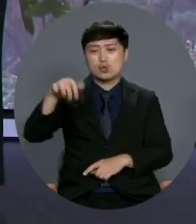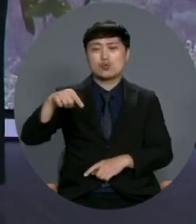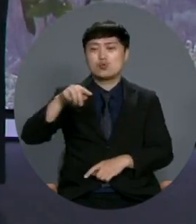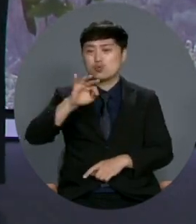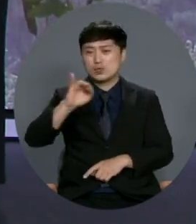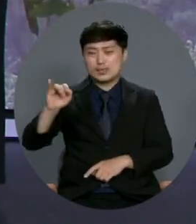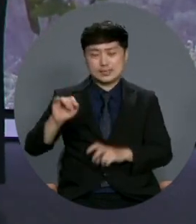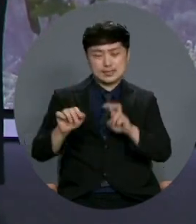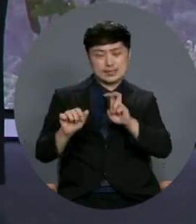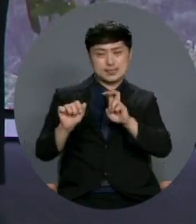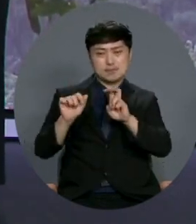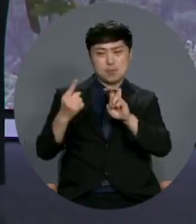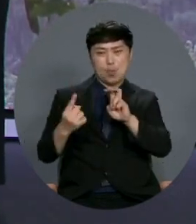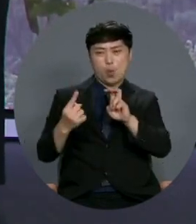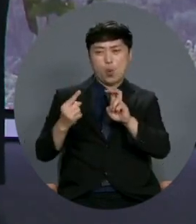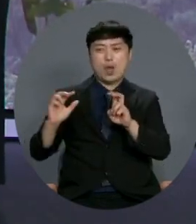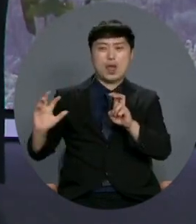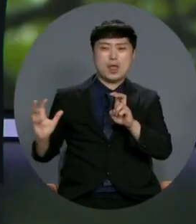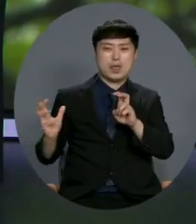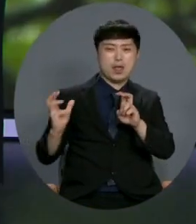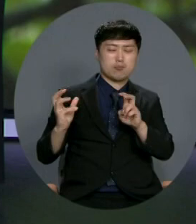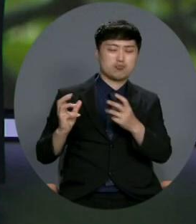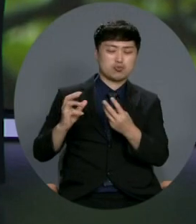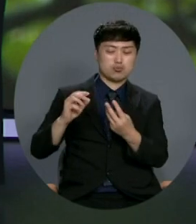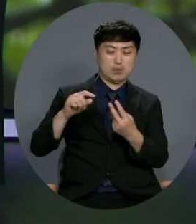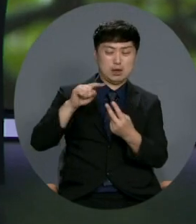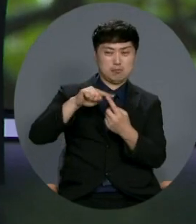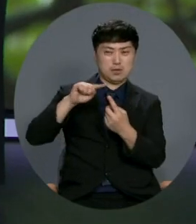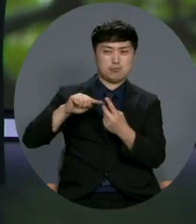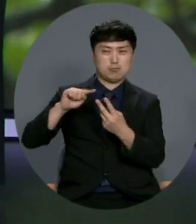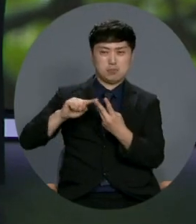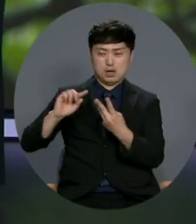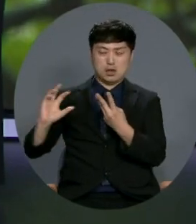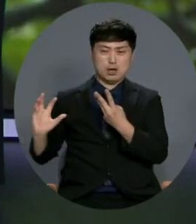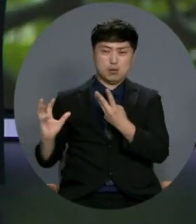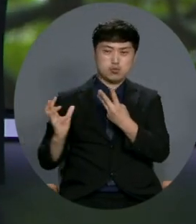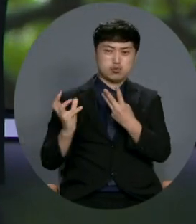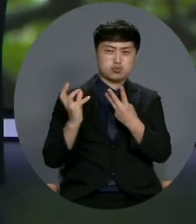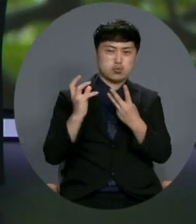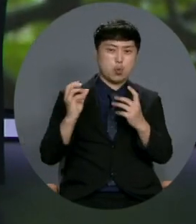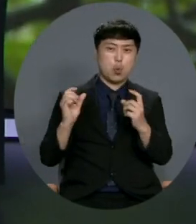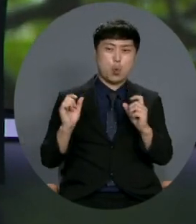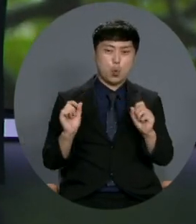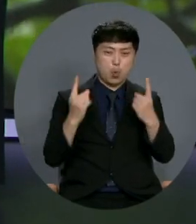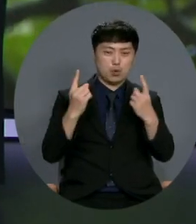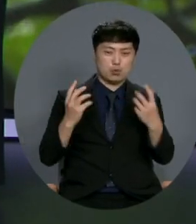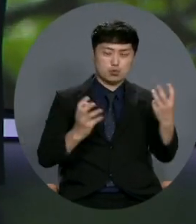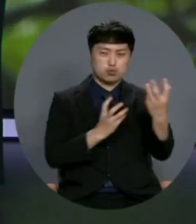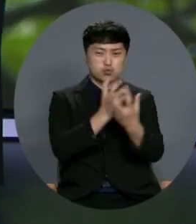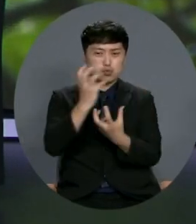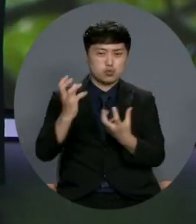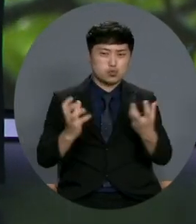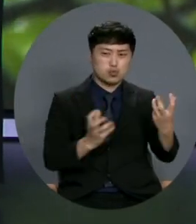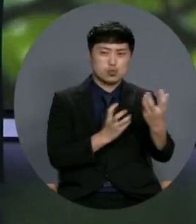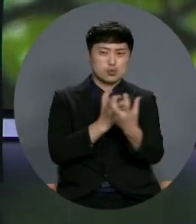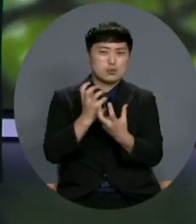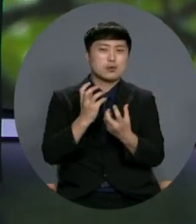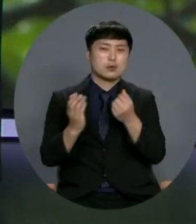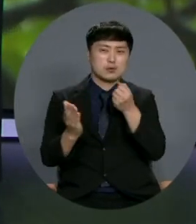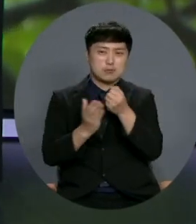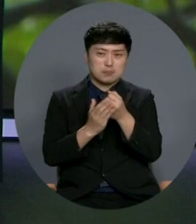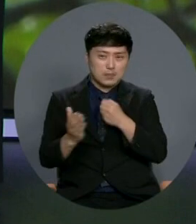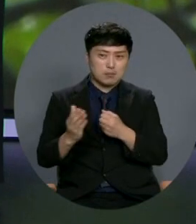그리고 제20호 10대 저압부가 자리잡고 있는데요 세계 태풍이 동시에 움직이는 상황에서 상호작용이 어떻게